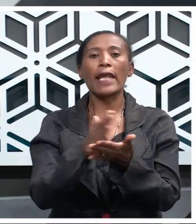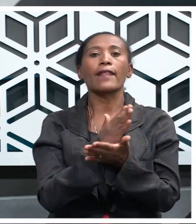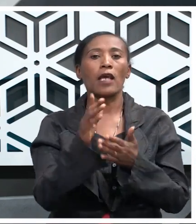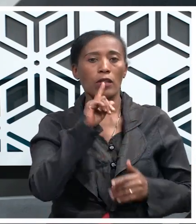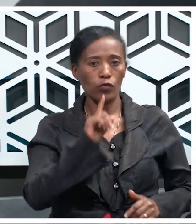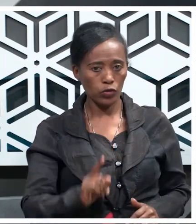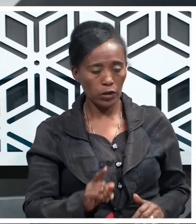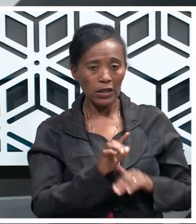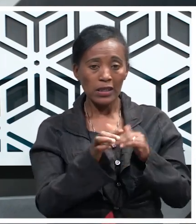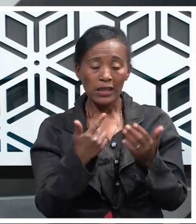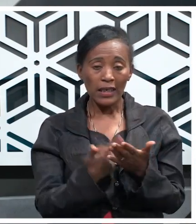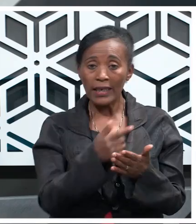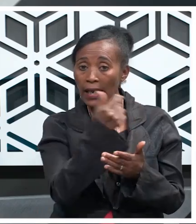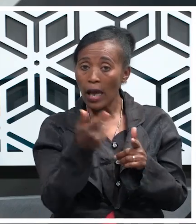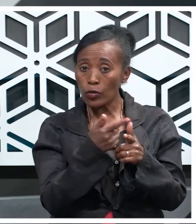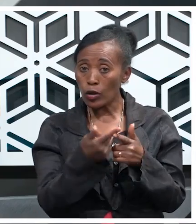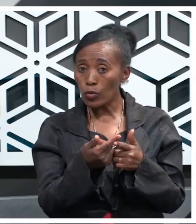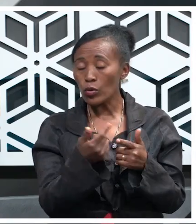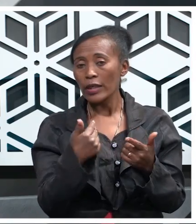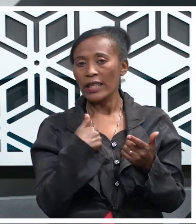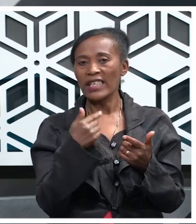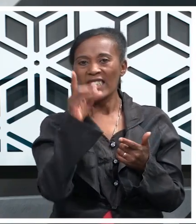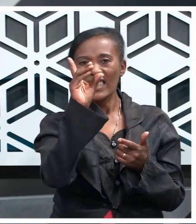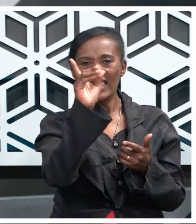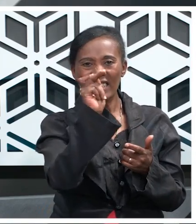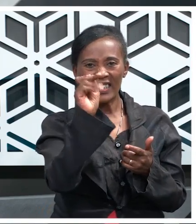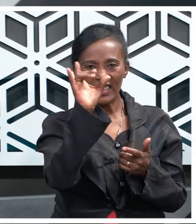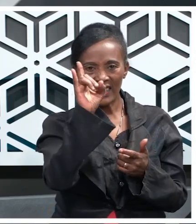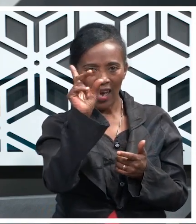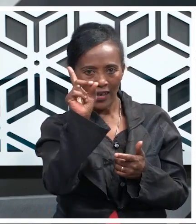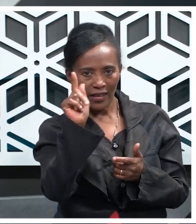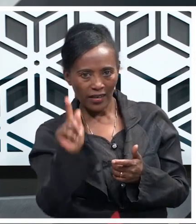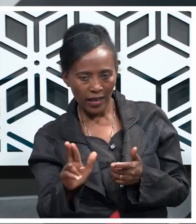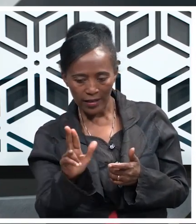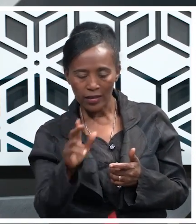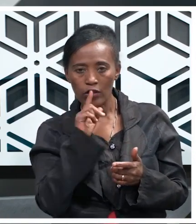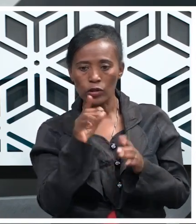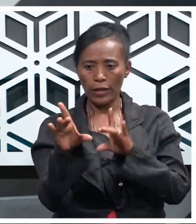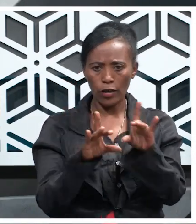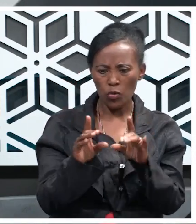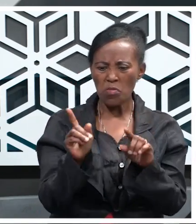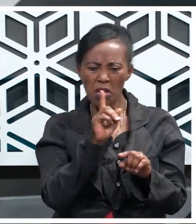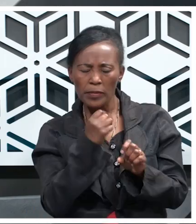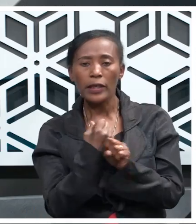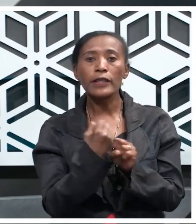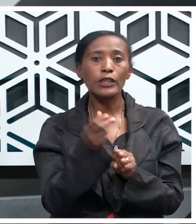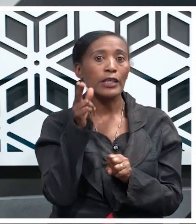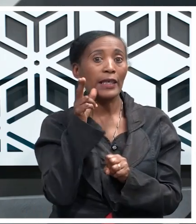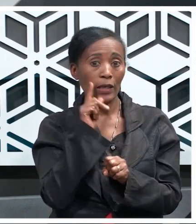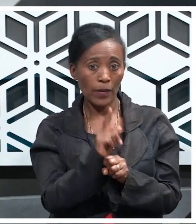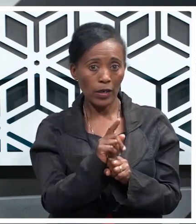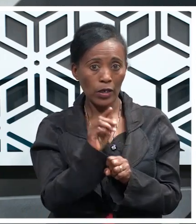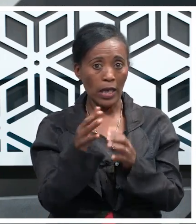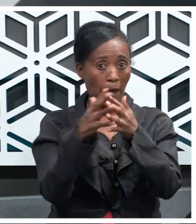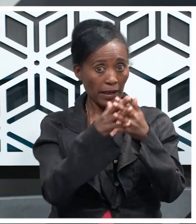ናቸው ፓርቲሲፔት ያደረጉት እንደገና ደግሞ ልብሶቹ በዲዛይነሮች ነው የተሰሩት ነርግዋን በዲዛይን ተደርጎ ምናምን